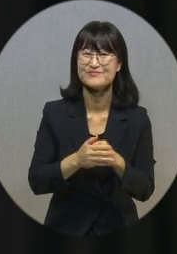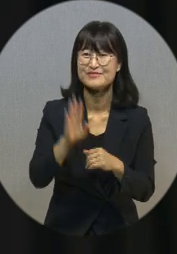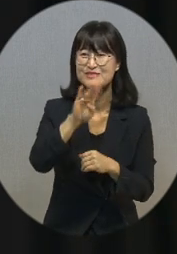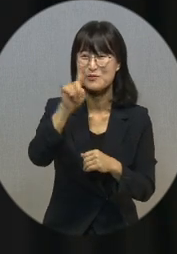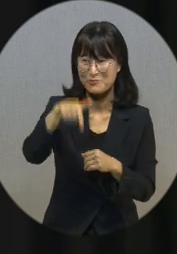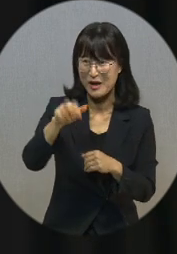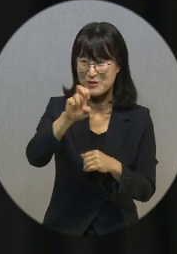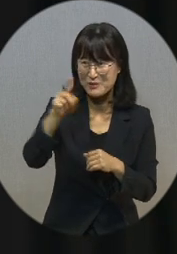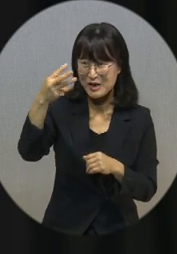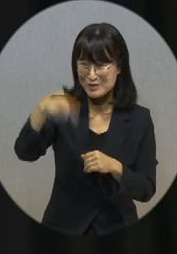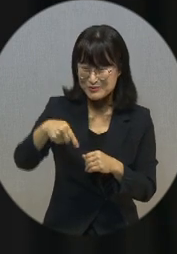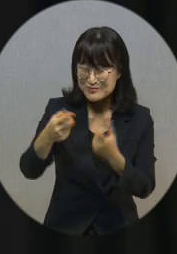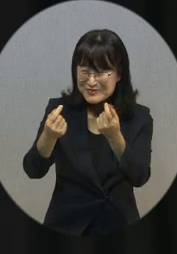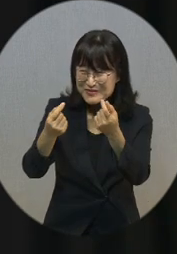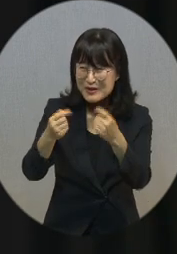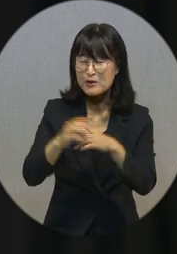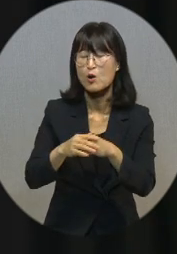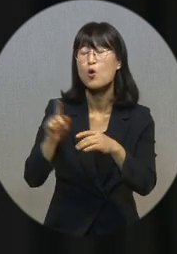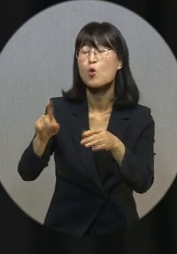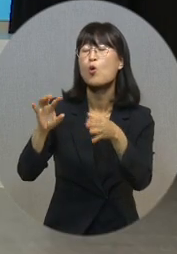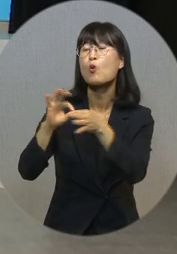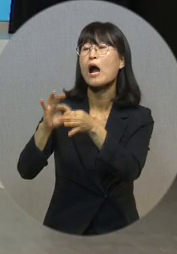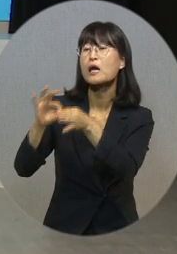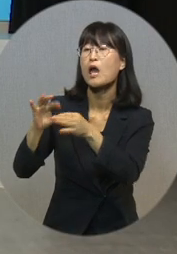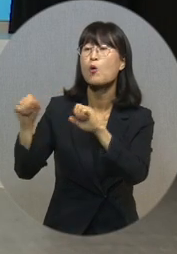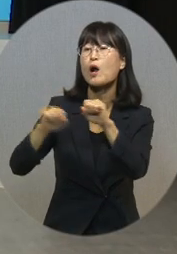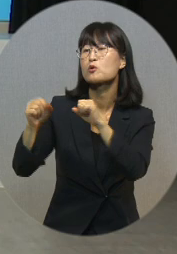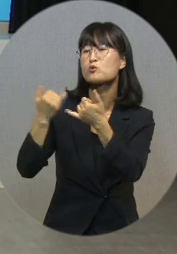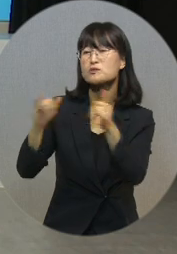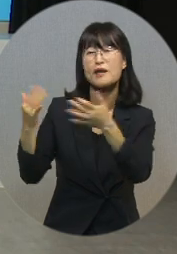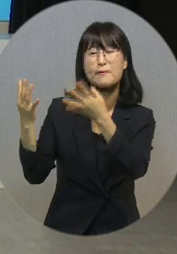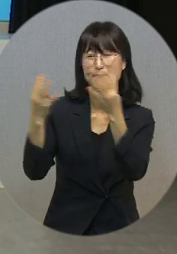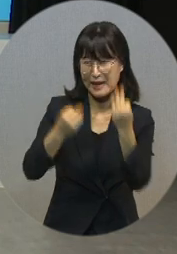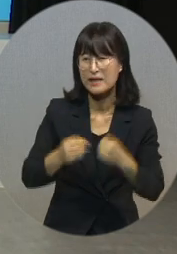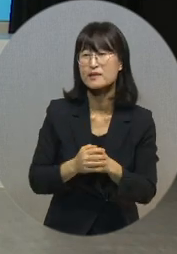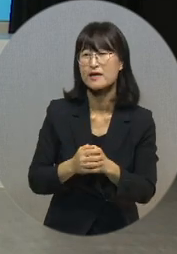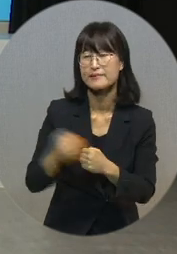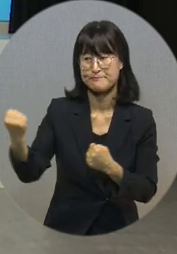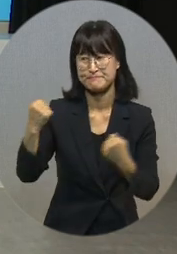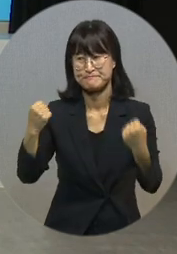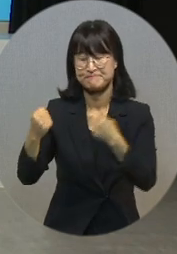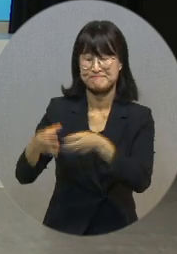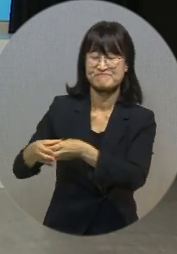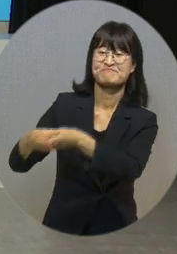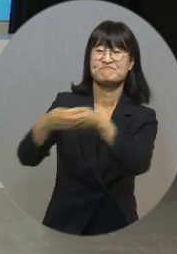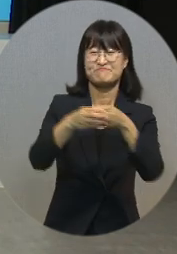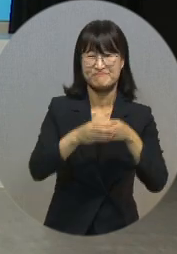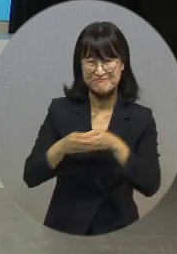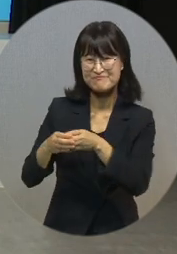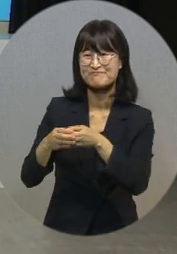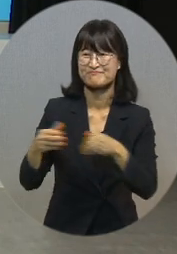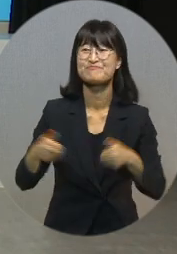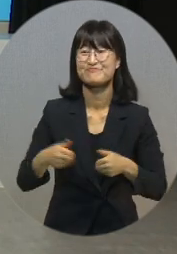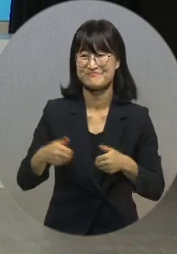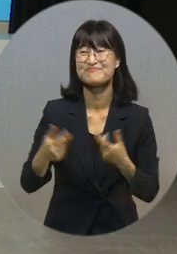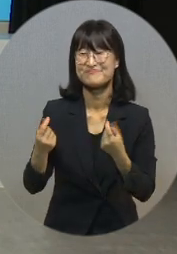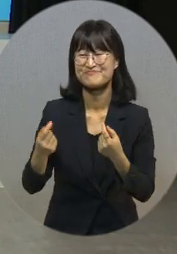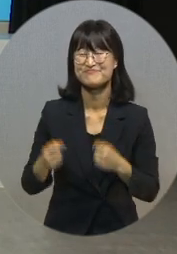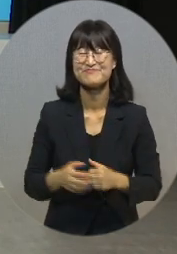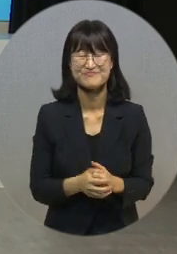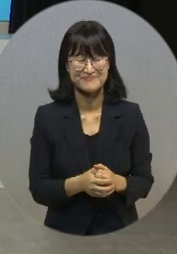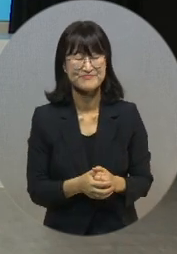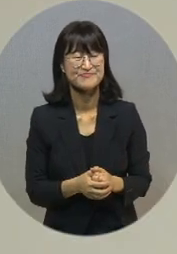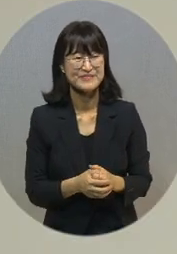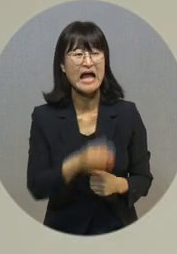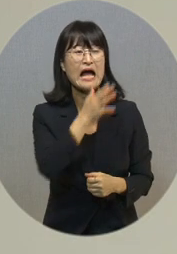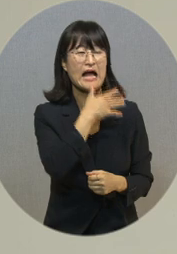분들도 계시고 관계자분들도 계시고 다 함께 힘을 모아야 네. 이런 사회에서 좀 피부로 느끼는 변화가 이루어질 수 있지 않을까 생각해 봅니다.